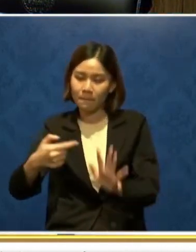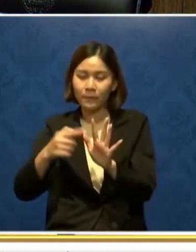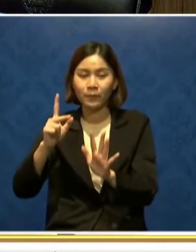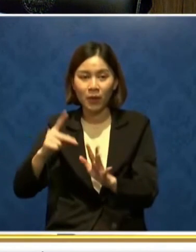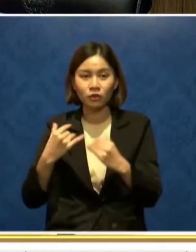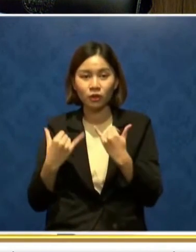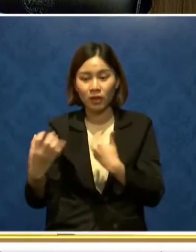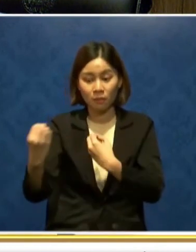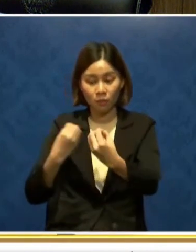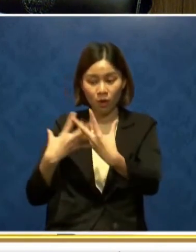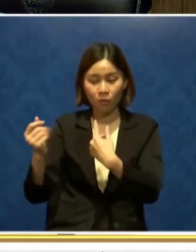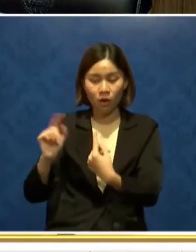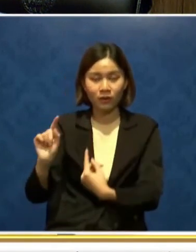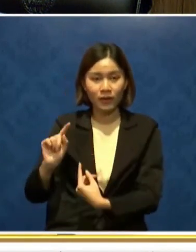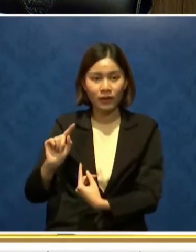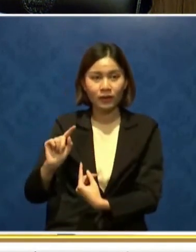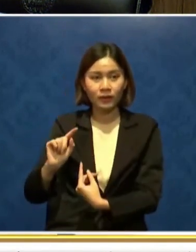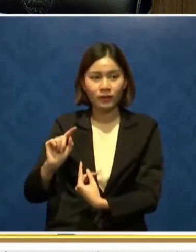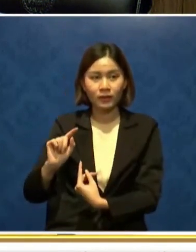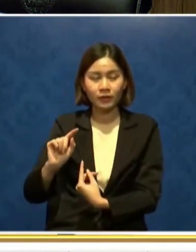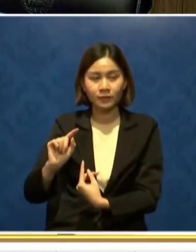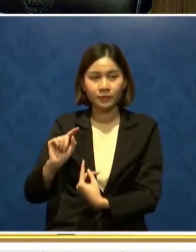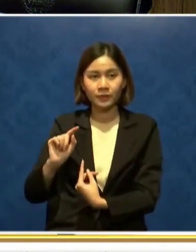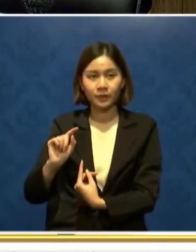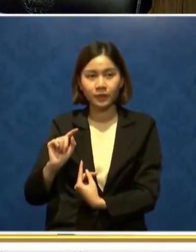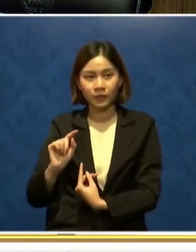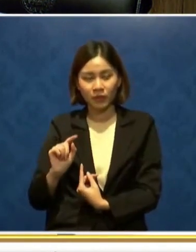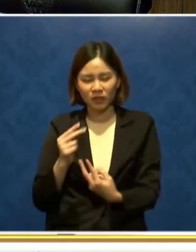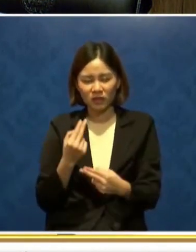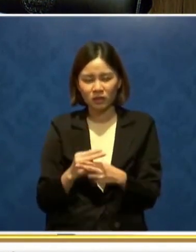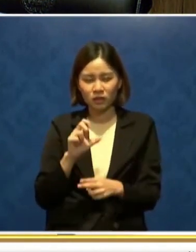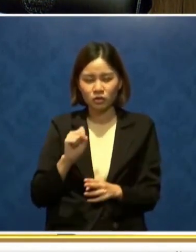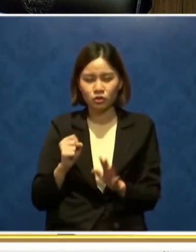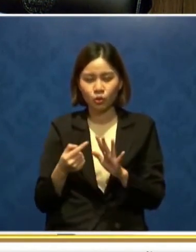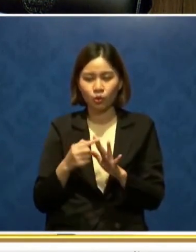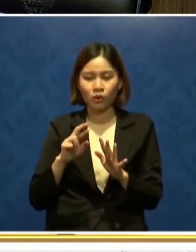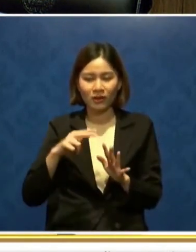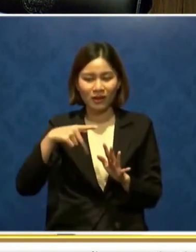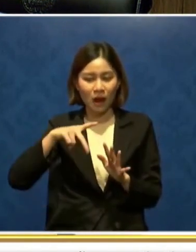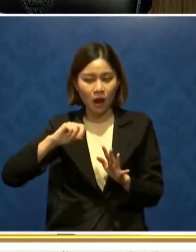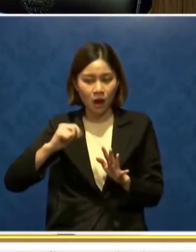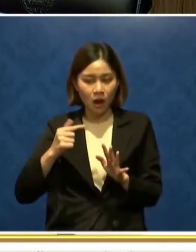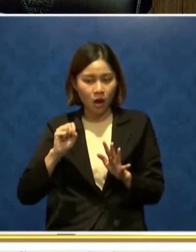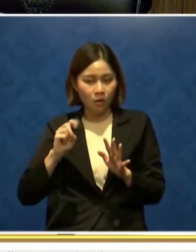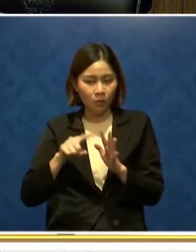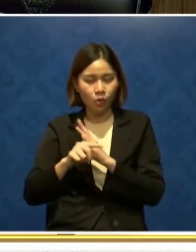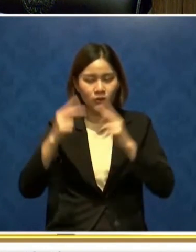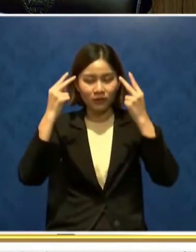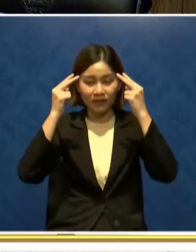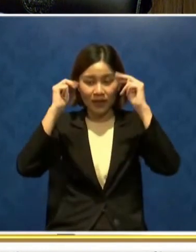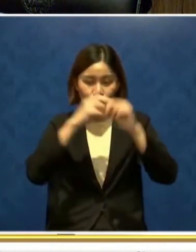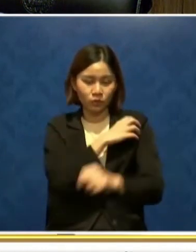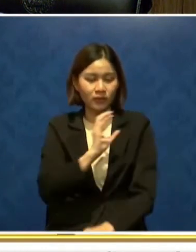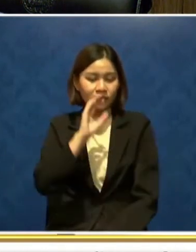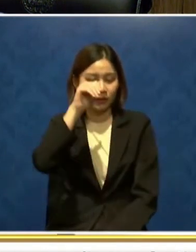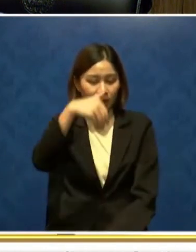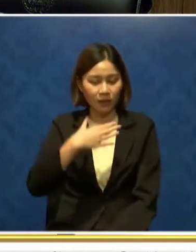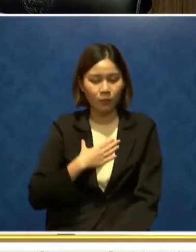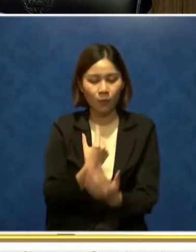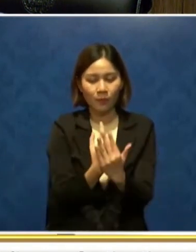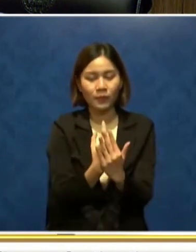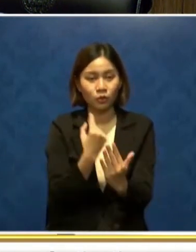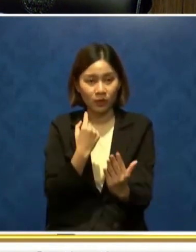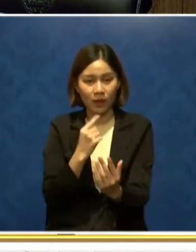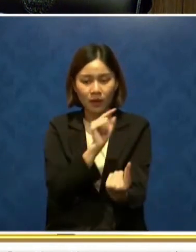เรียนได้เรื่องประสานมาจากท่านนะครับสุรพงษ์ประสานรถท่านนายกเทศมนตรีบางบากให้ผมไปเป็นตัวแทนและ